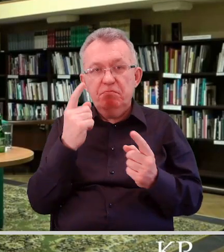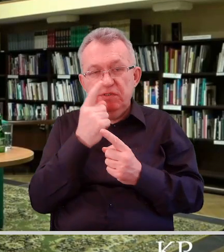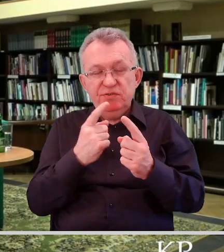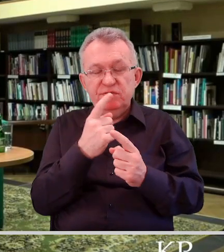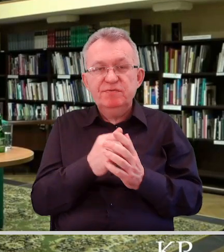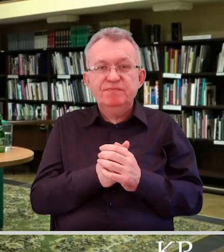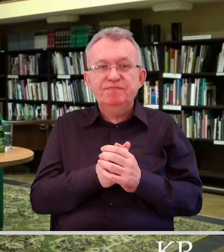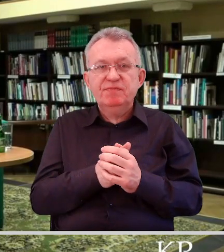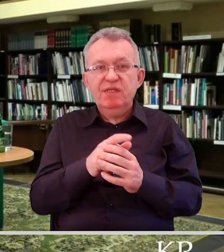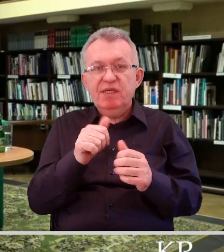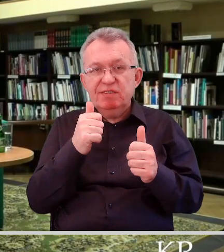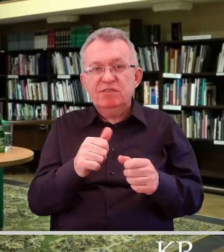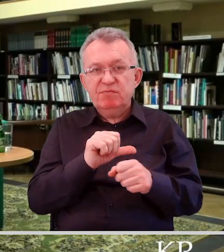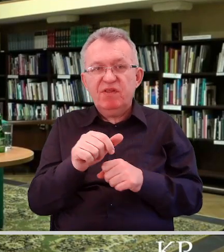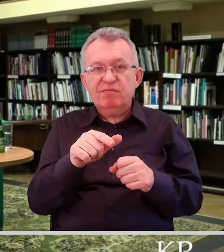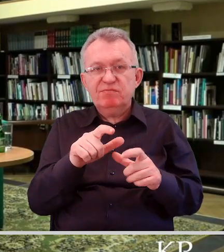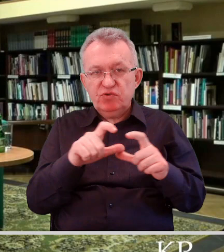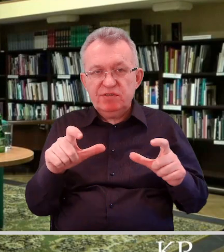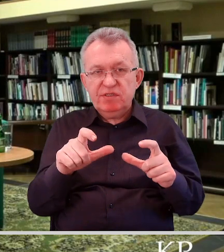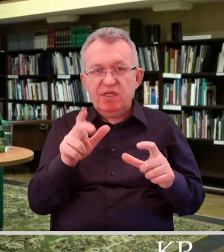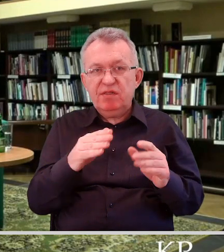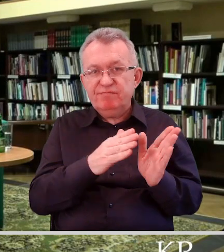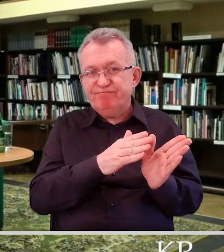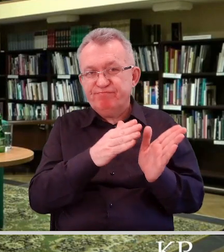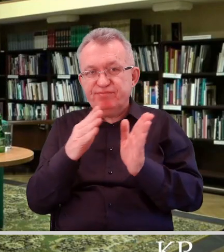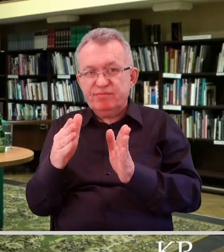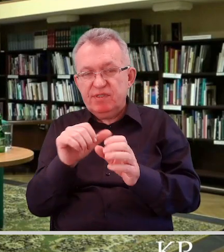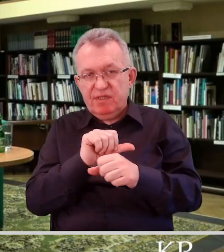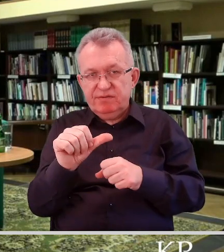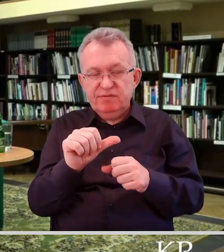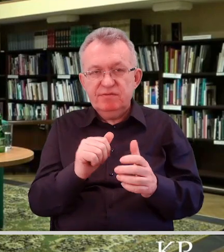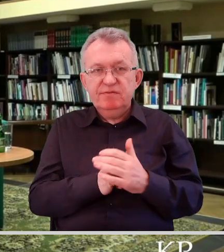sądzisz, że jesteśmy w takim momencie, kiedy właśnie to przesuwanie następuje,